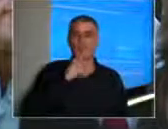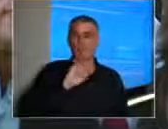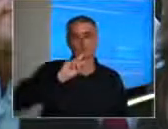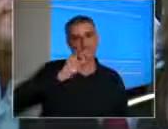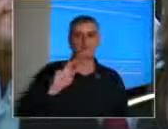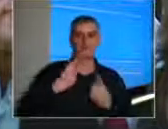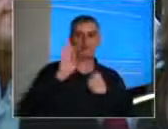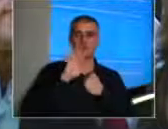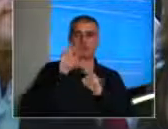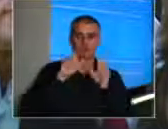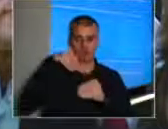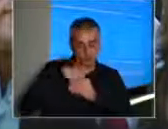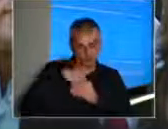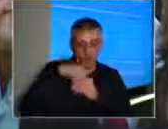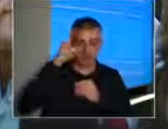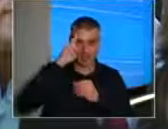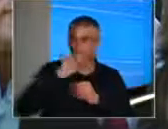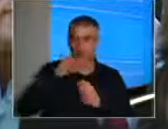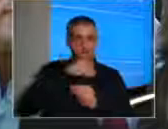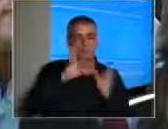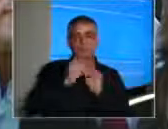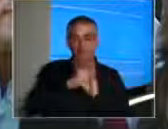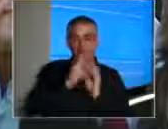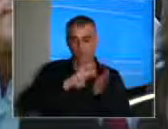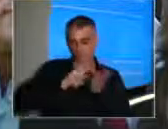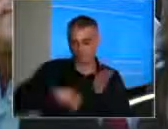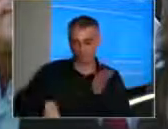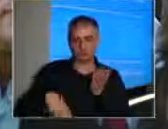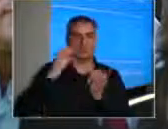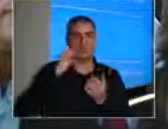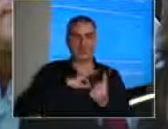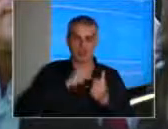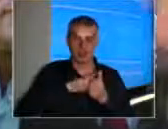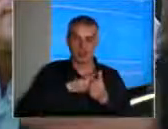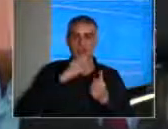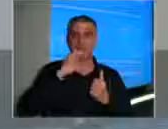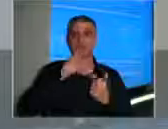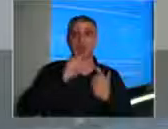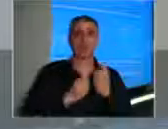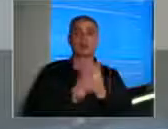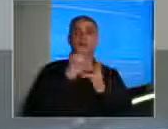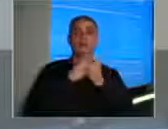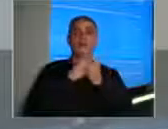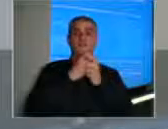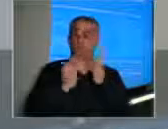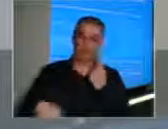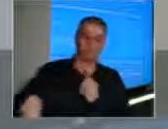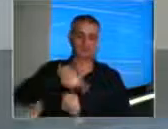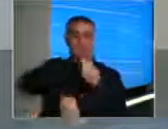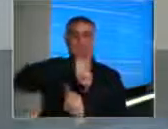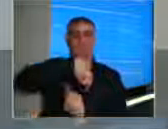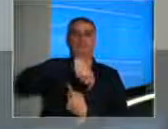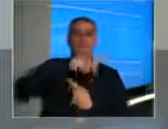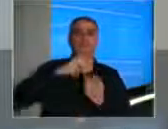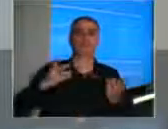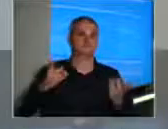פעם לנתניהו, שאנשים מתוך הליכוד שלא מסתדרים איתו, פורשים, יש את ליברמן, יש את כחלון, מקימים מפלגה, ומגיעים אליו מהצד השני עם